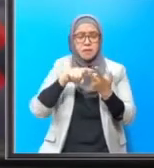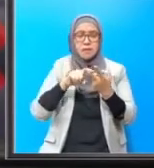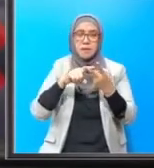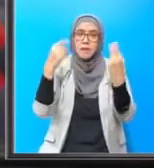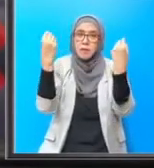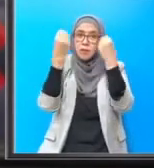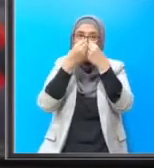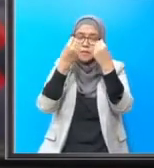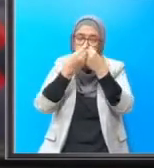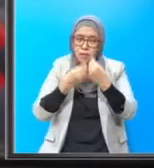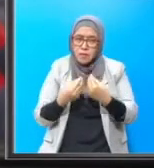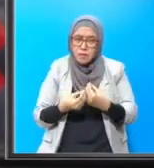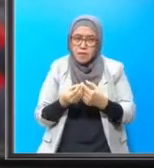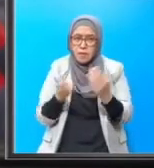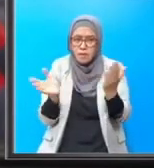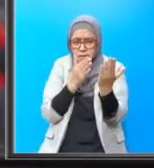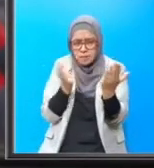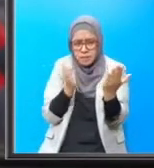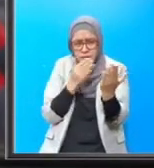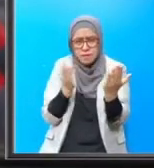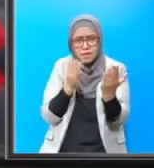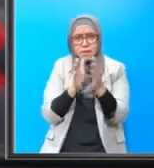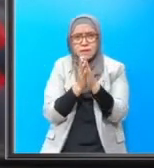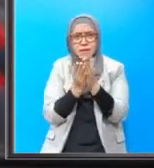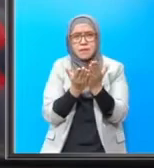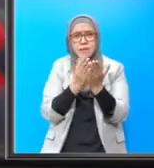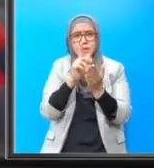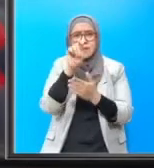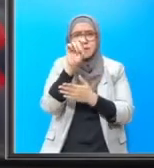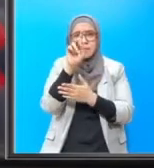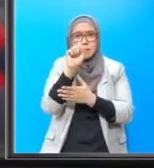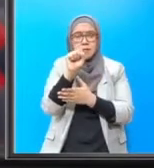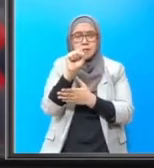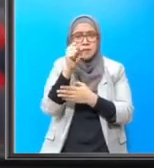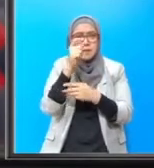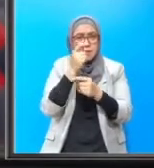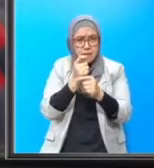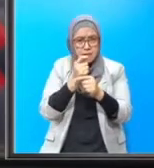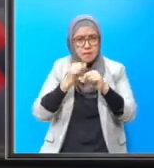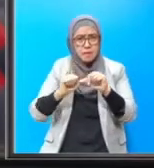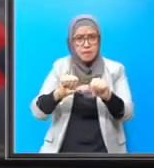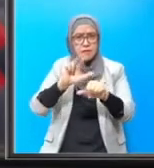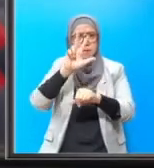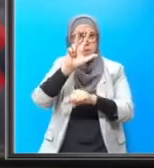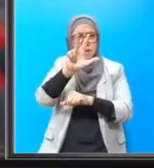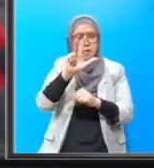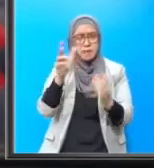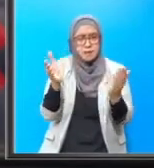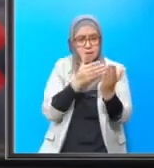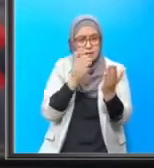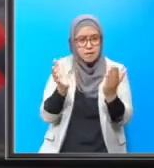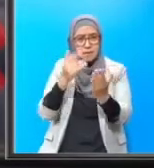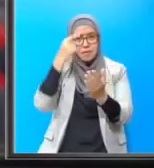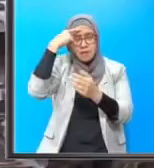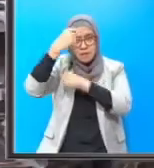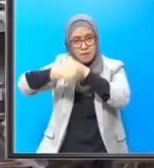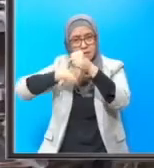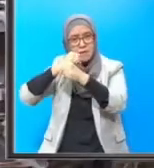muka surat pembayaran terhadap dalam buku teks bahasa Melayu kekal pada tiga mukasurat bagi tahun 2009